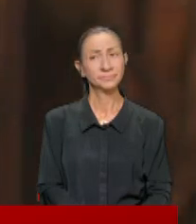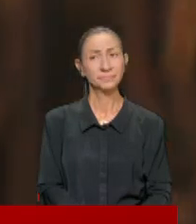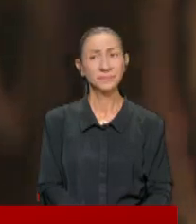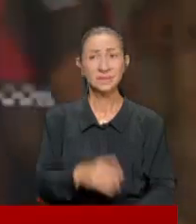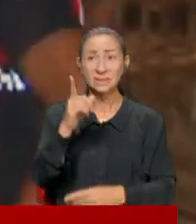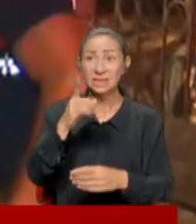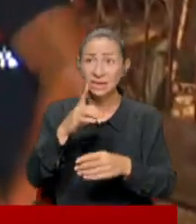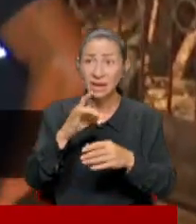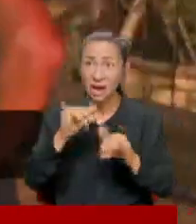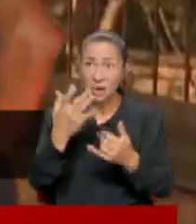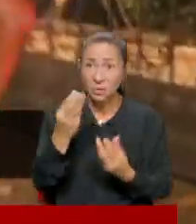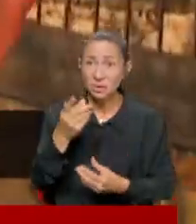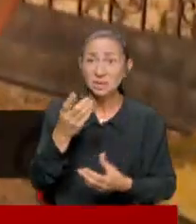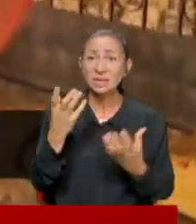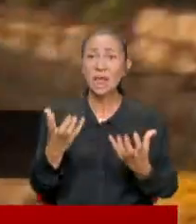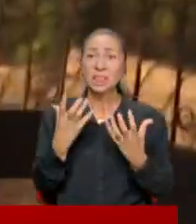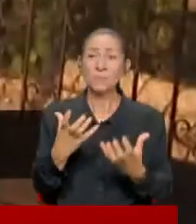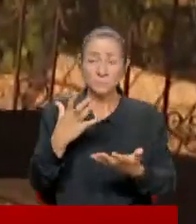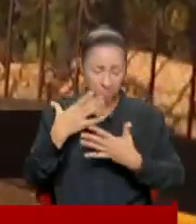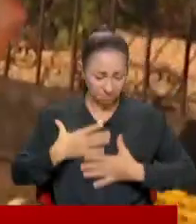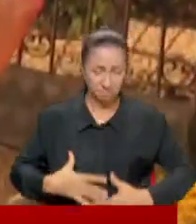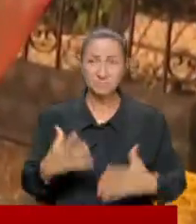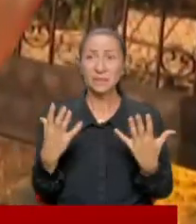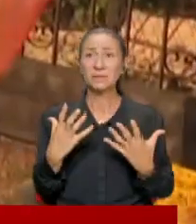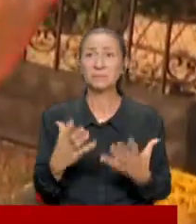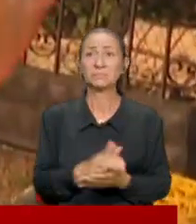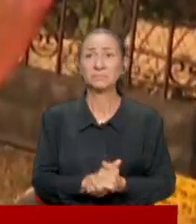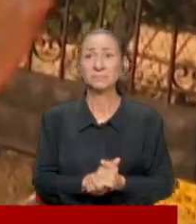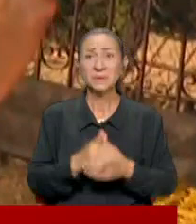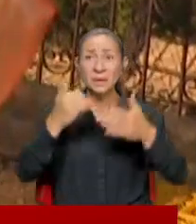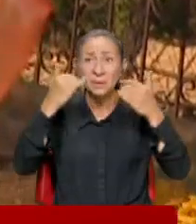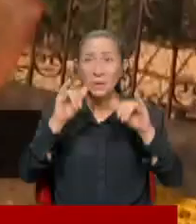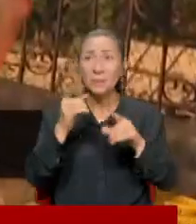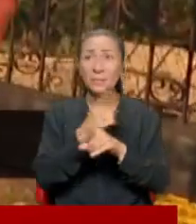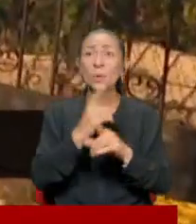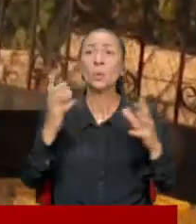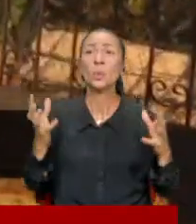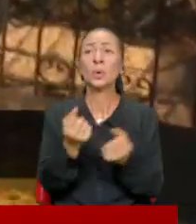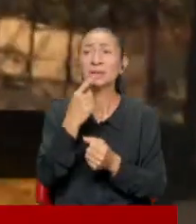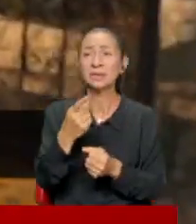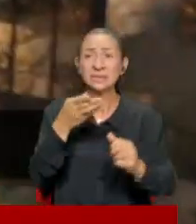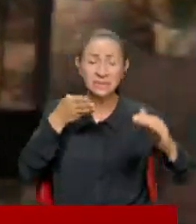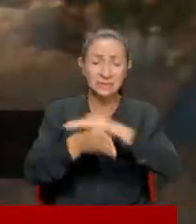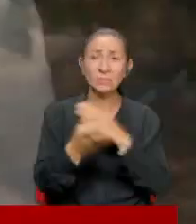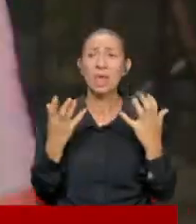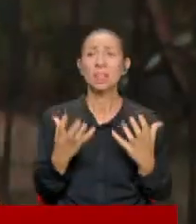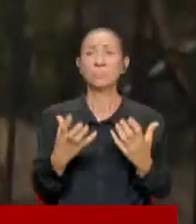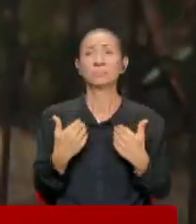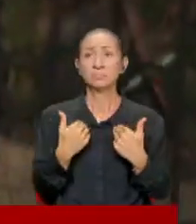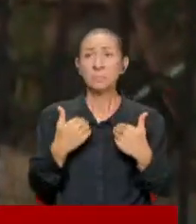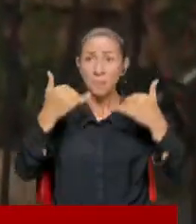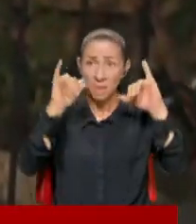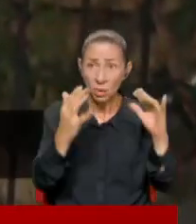Siz de yaralandınız mı? Yandım ben, yandım. Hayvanlar falan? Hayvanları kurtarayım derken girdim yandım.